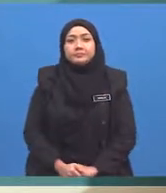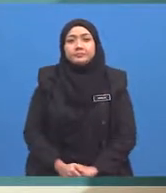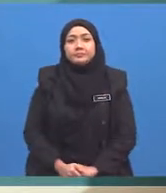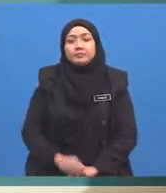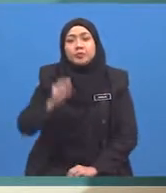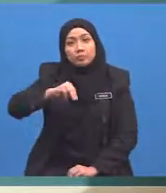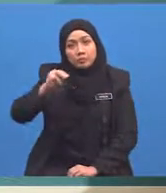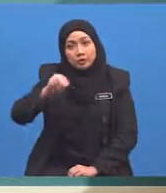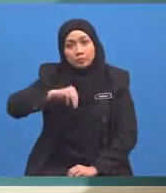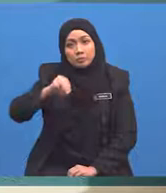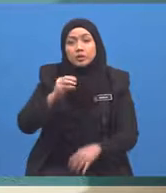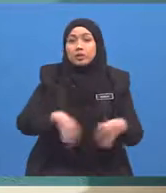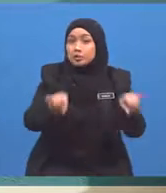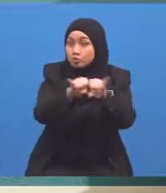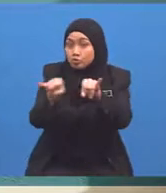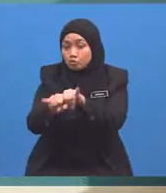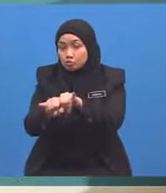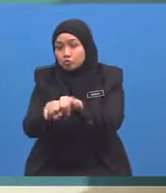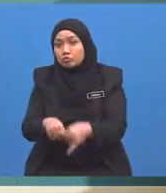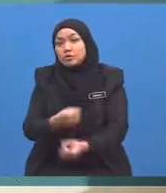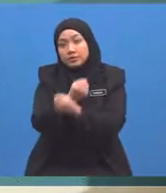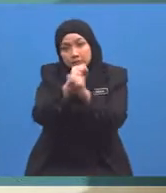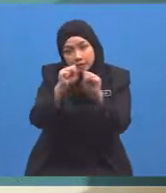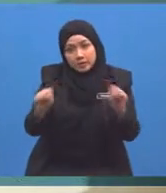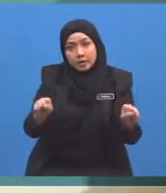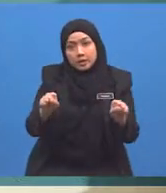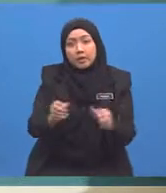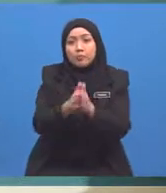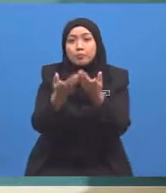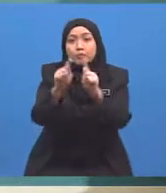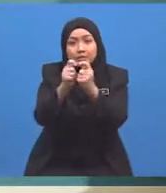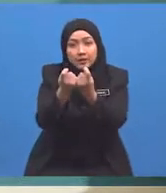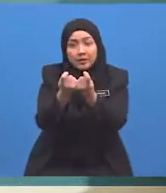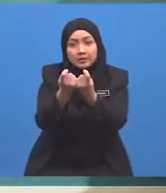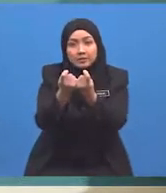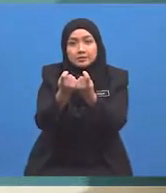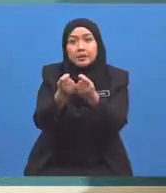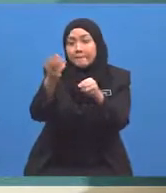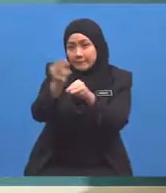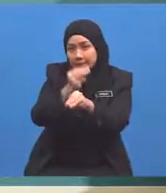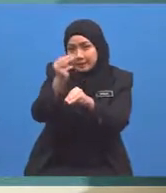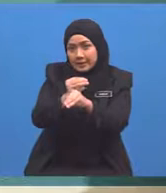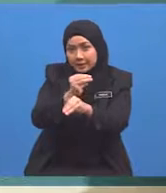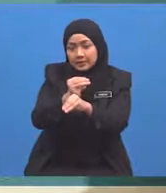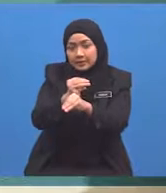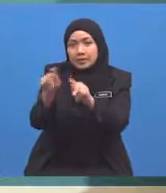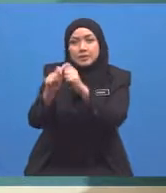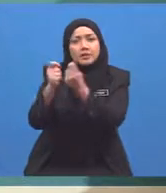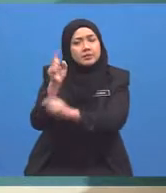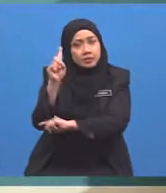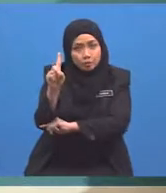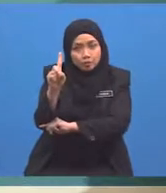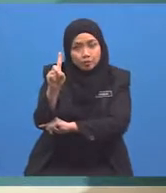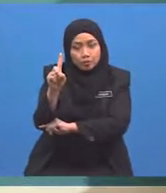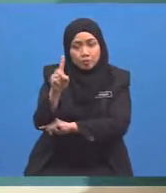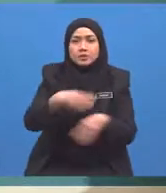juga boleh sediakan buku teks matematik tingkatan 1 sebagai